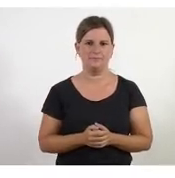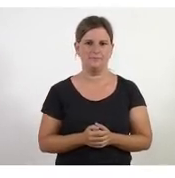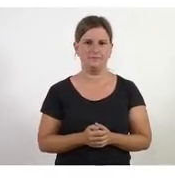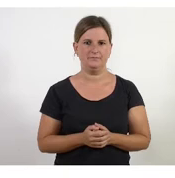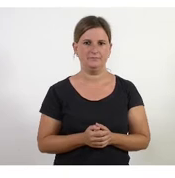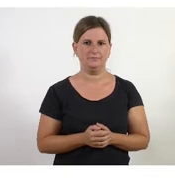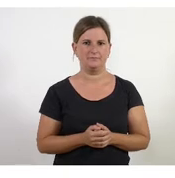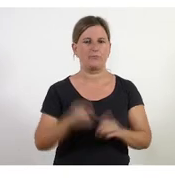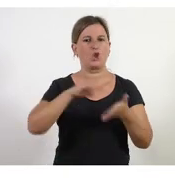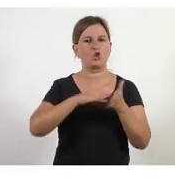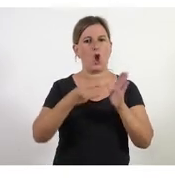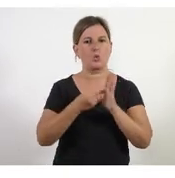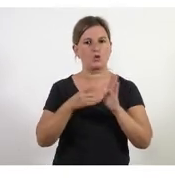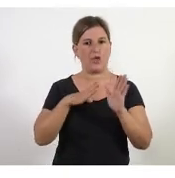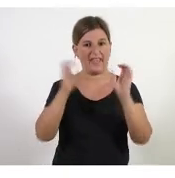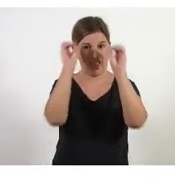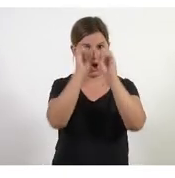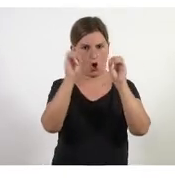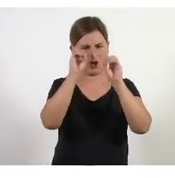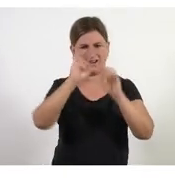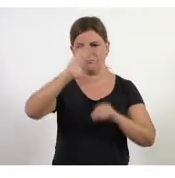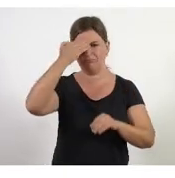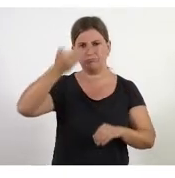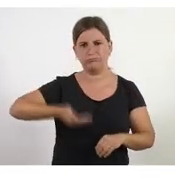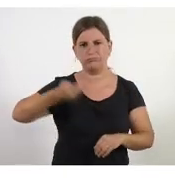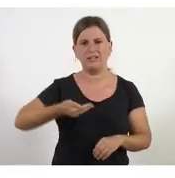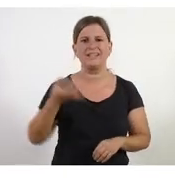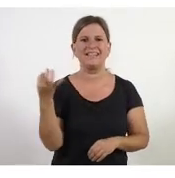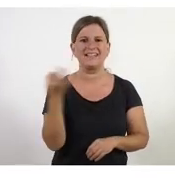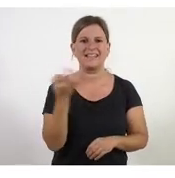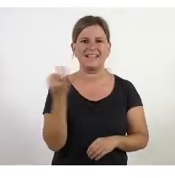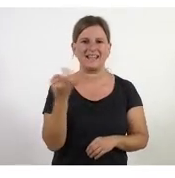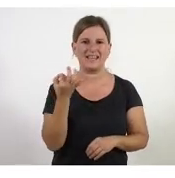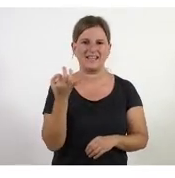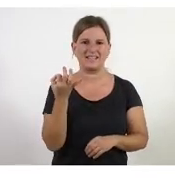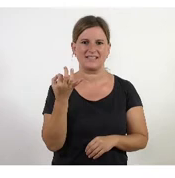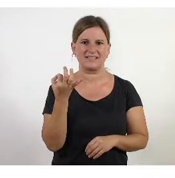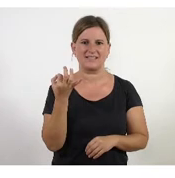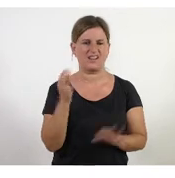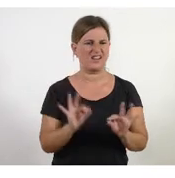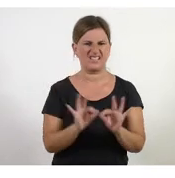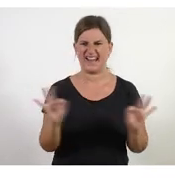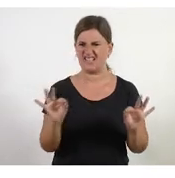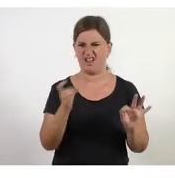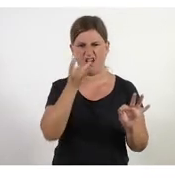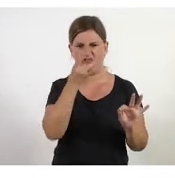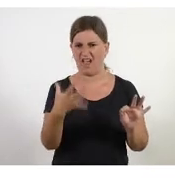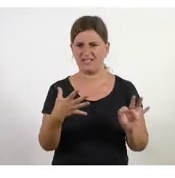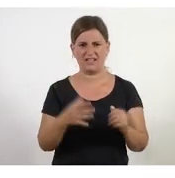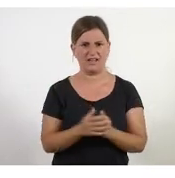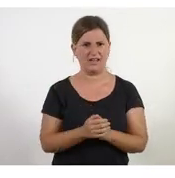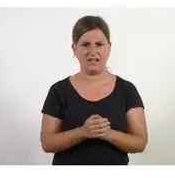La solució de Google, sobretot, destaca pel punt de ser una solució senzilla. Aquest és